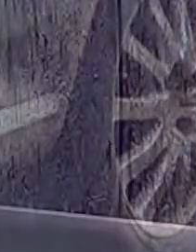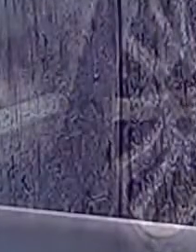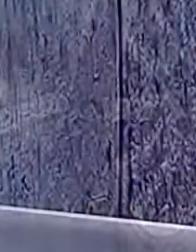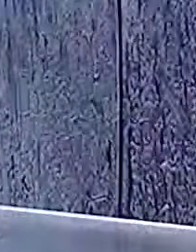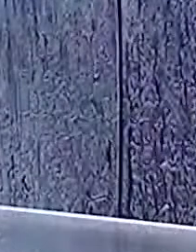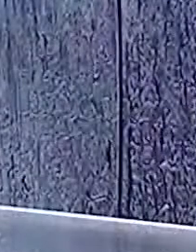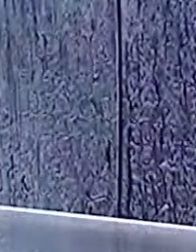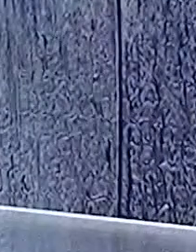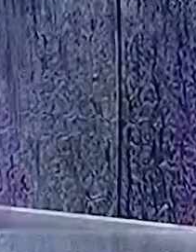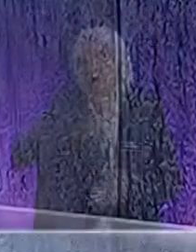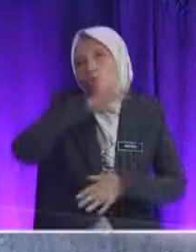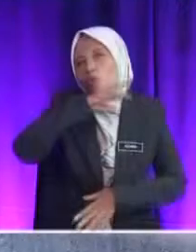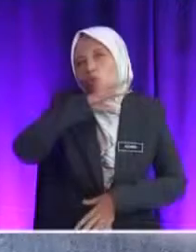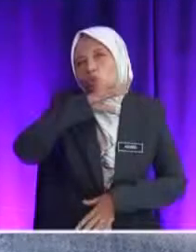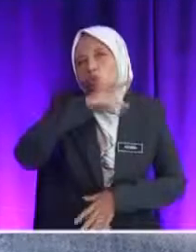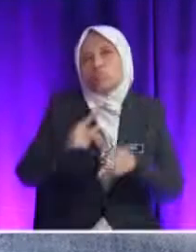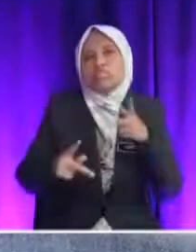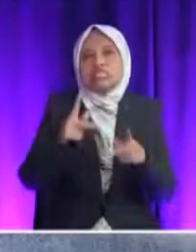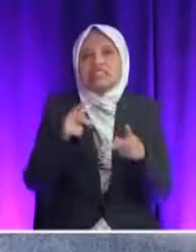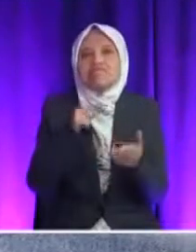Ya Allah, kotornya kereta ni.